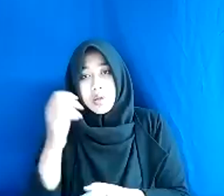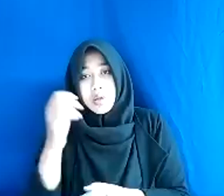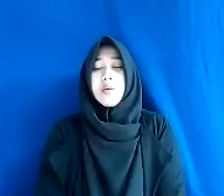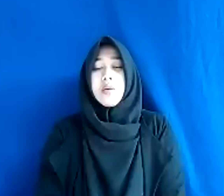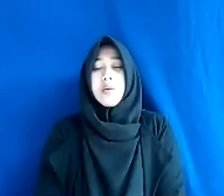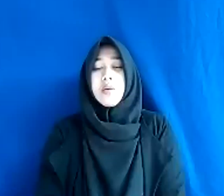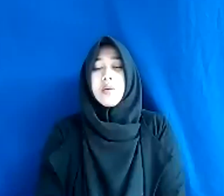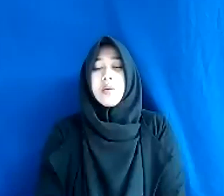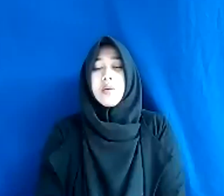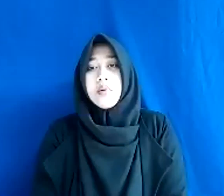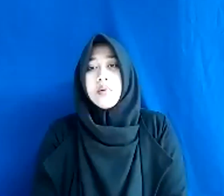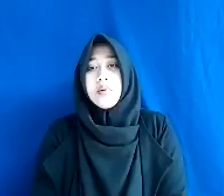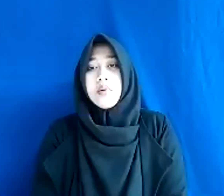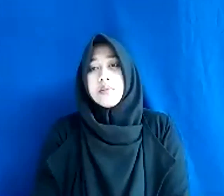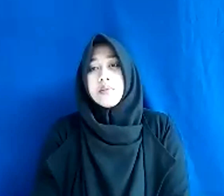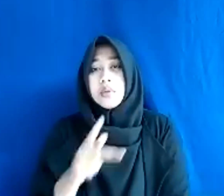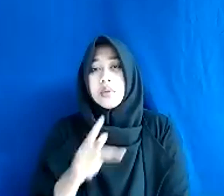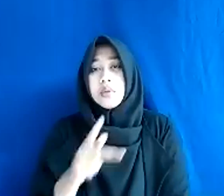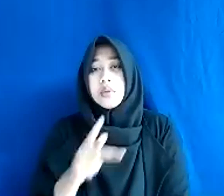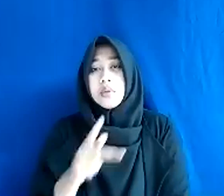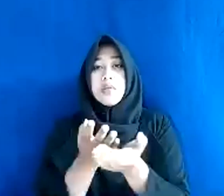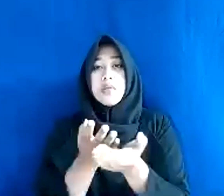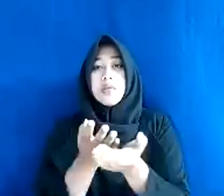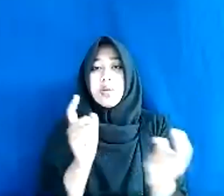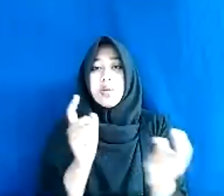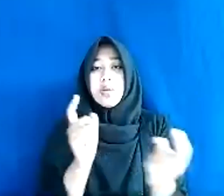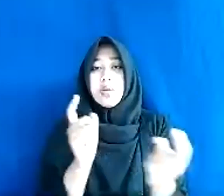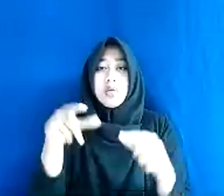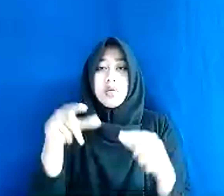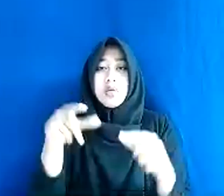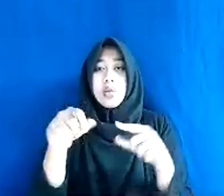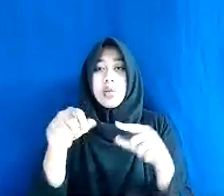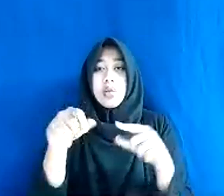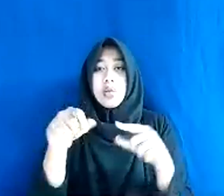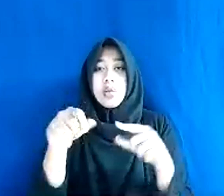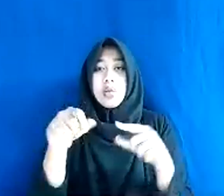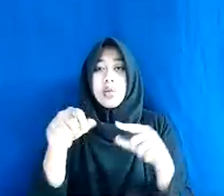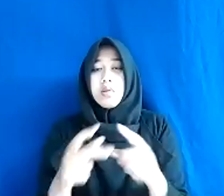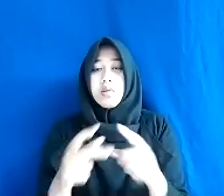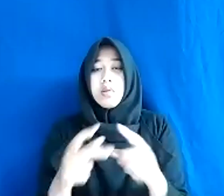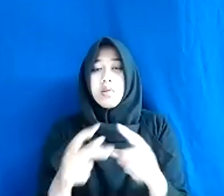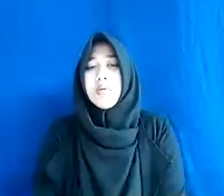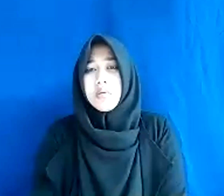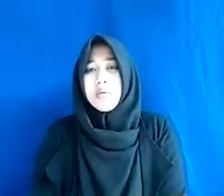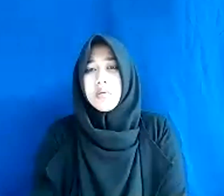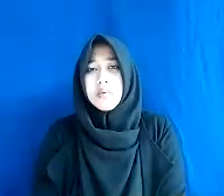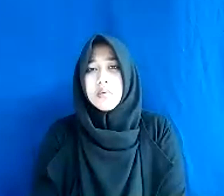Ibu Zakia, jadi kita cecar saja Ibu. Tinggal satu pertanyaan Ibu, ya ini pertanyaan